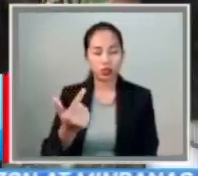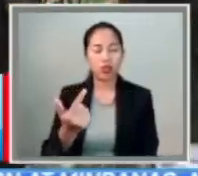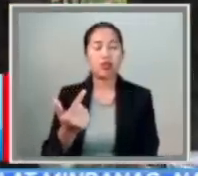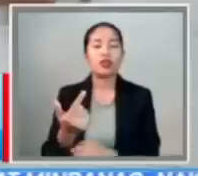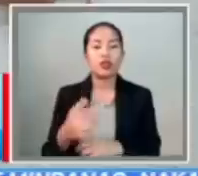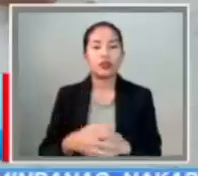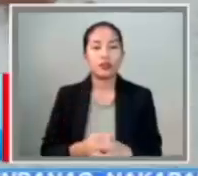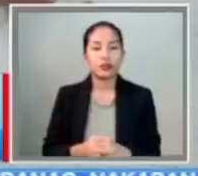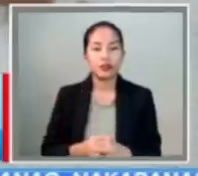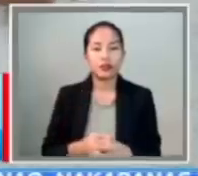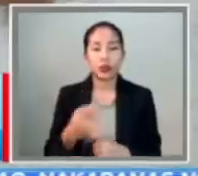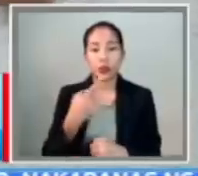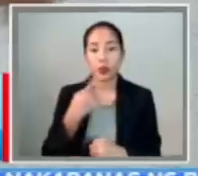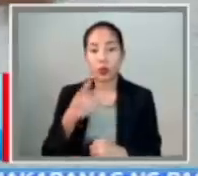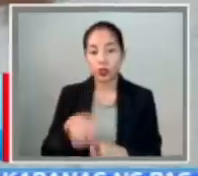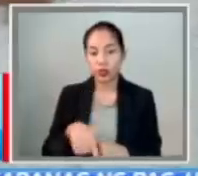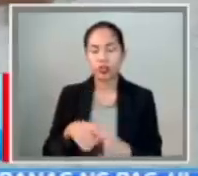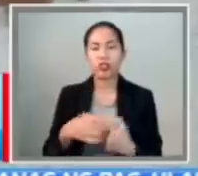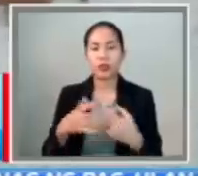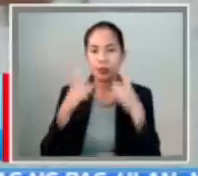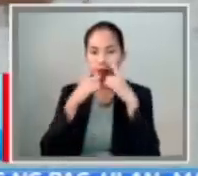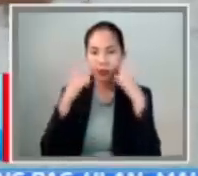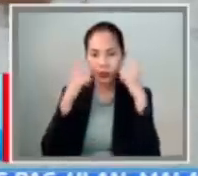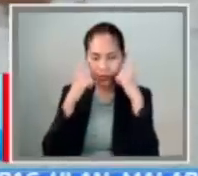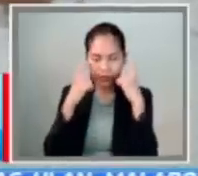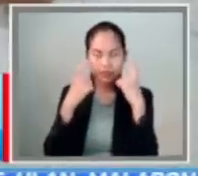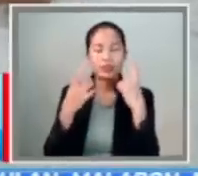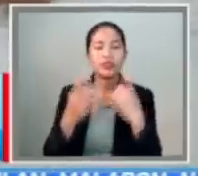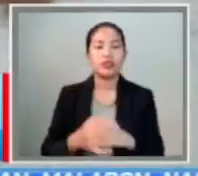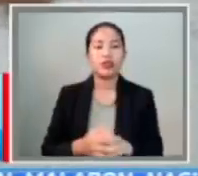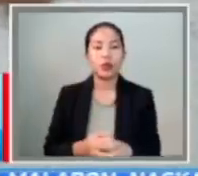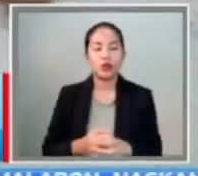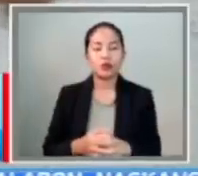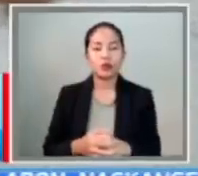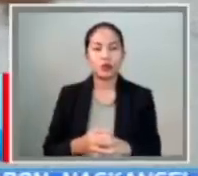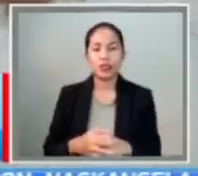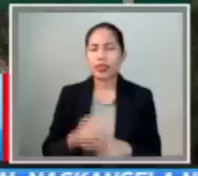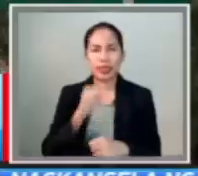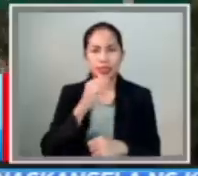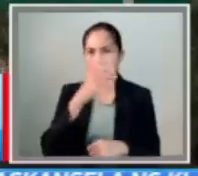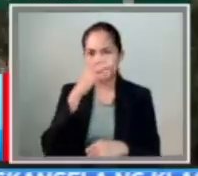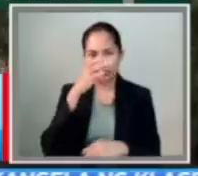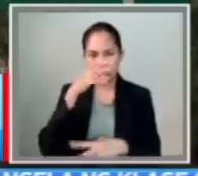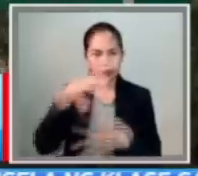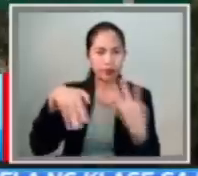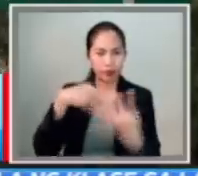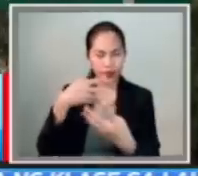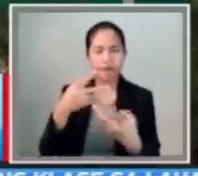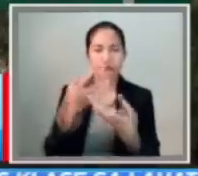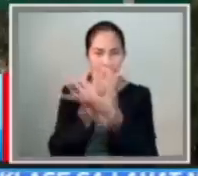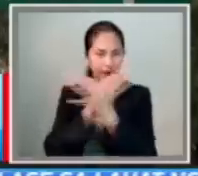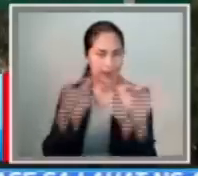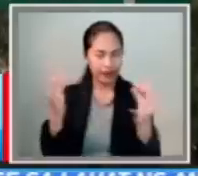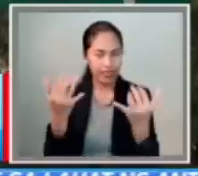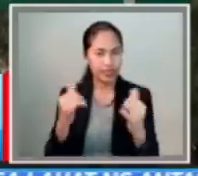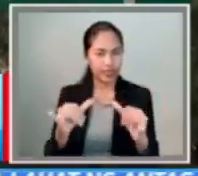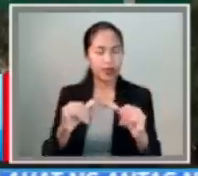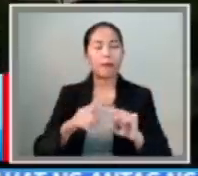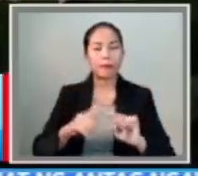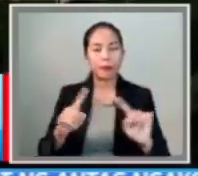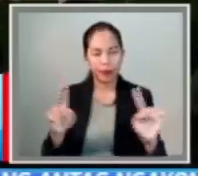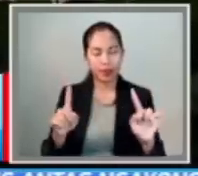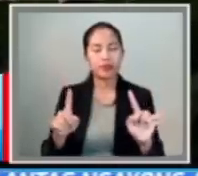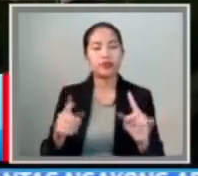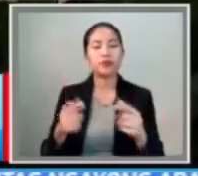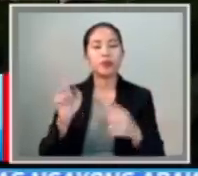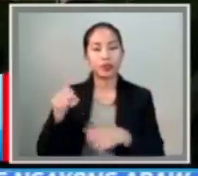ng mga tao, turista at estudyante, mahigpit na ipinapaalala ang pagsunod sa minimum public health standards. Ayon